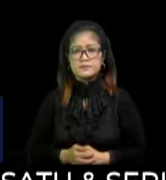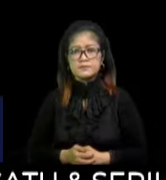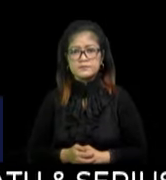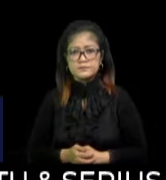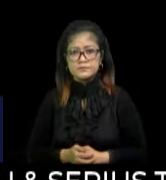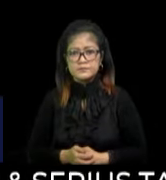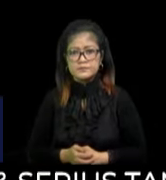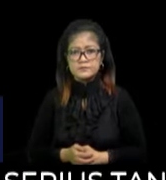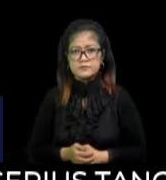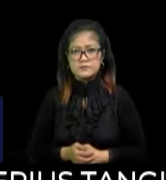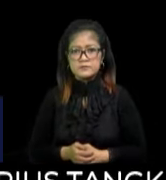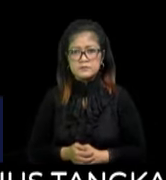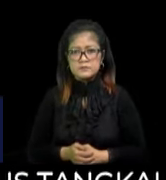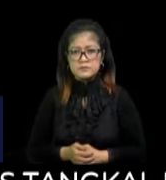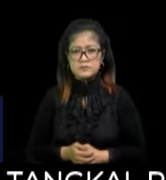hai hai